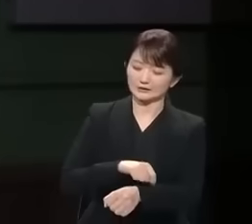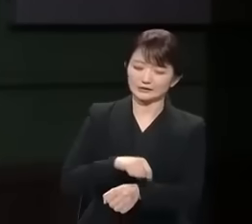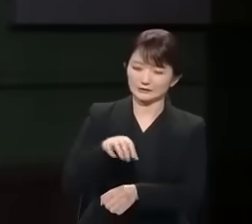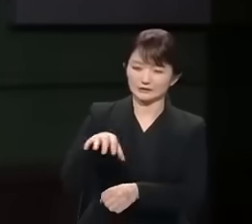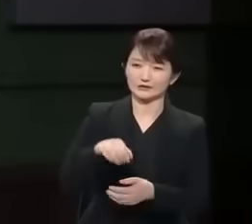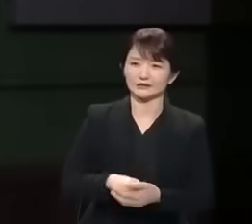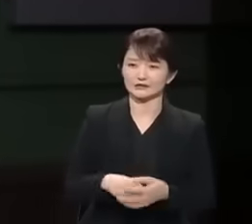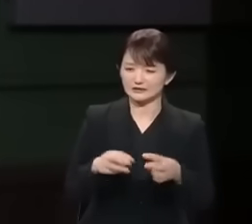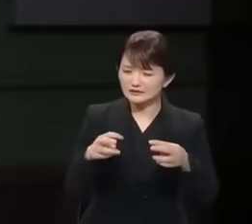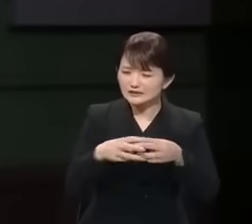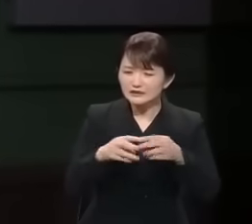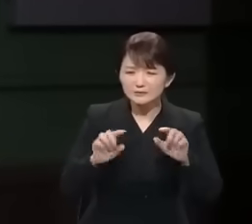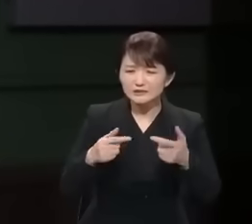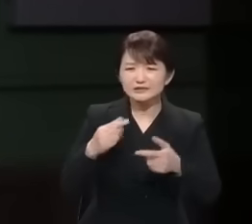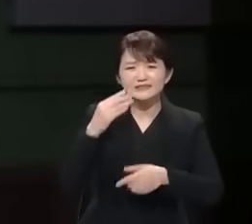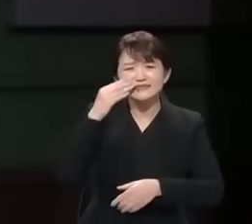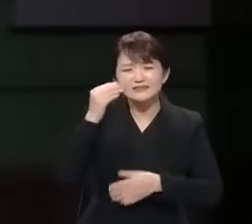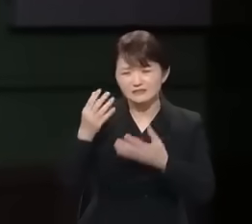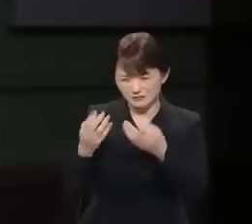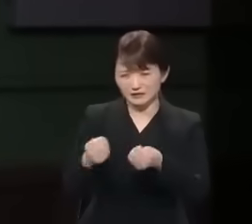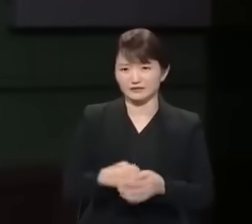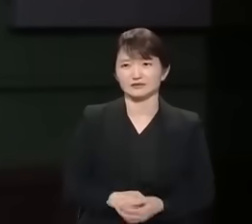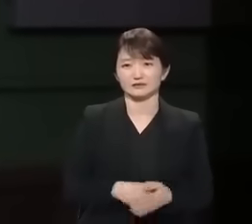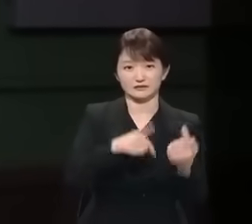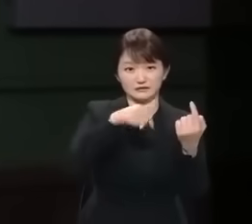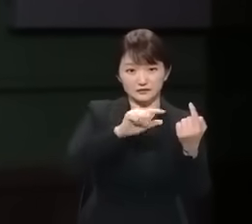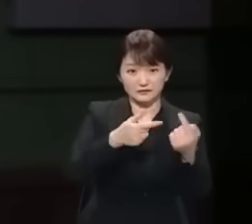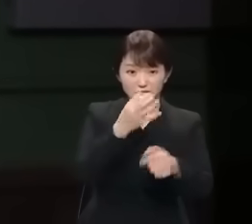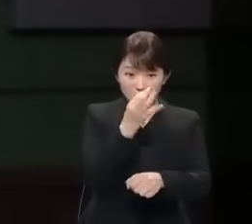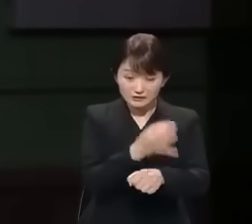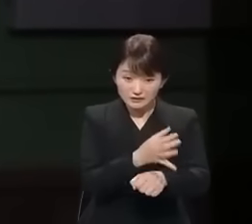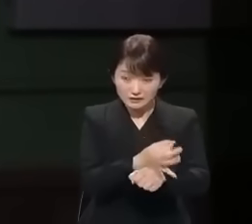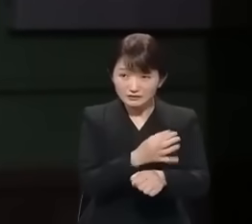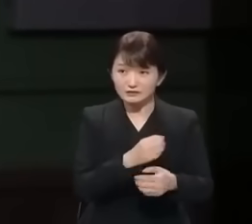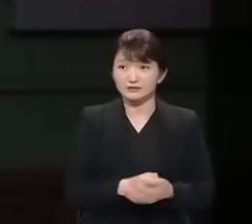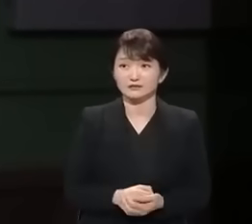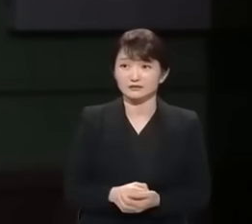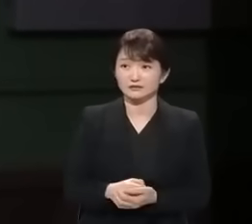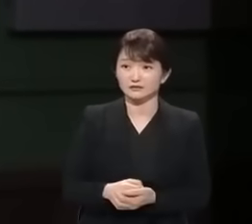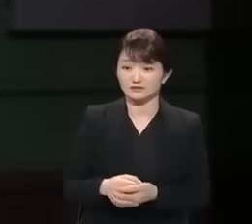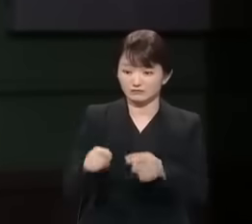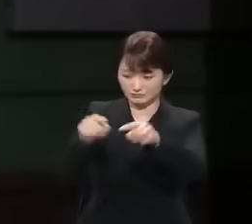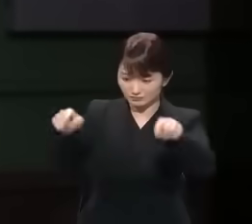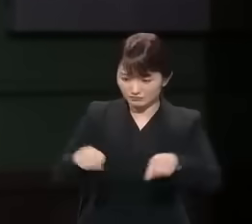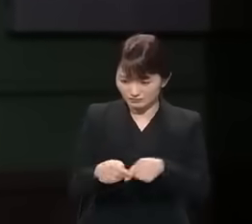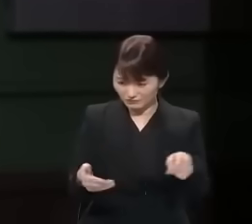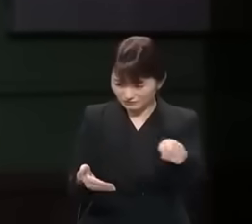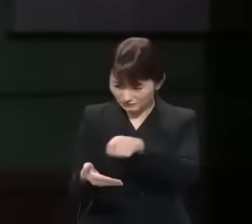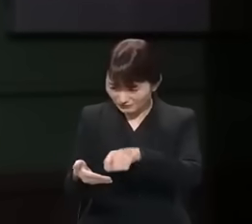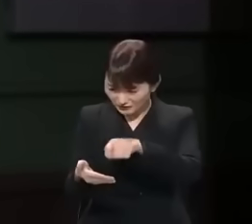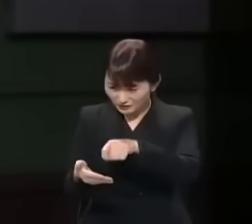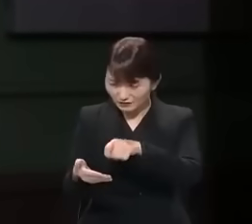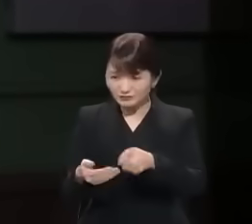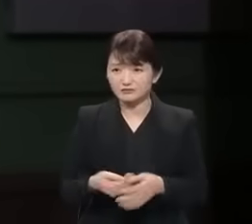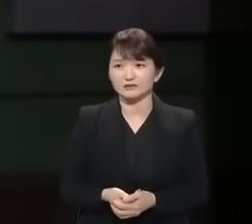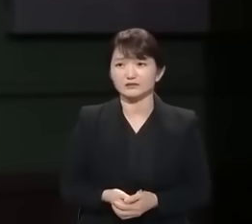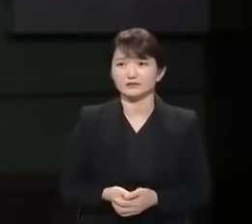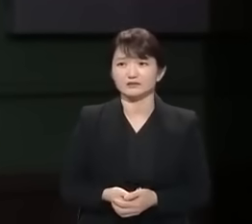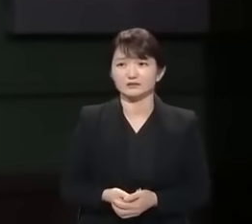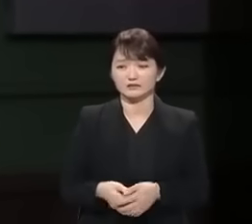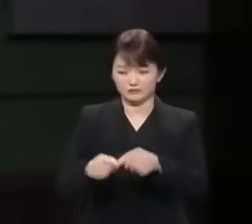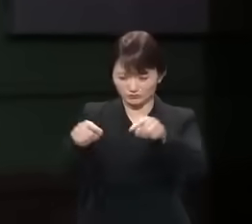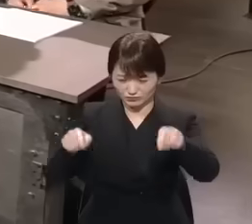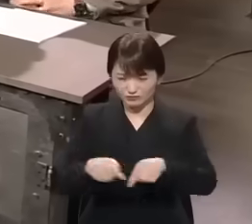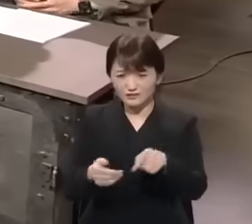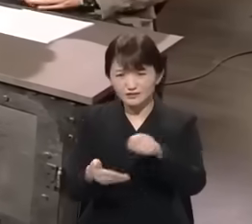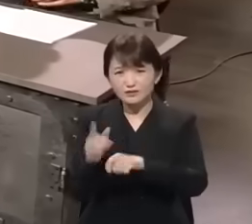삼겹이 아니라 비개 살이네 닥토 구찌 님 한 근만 샀는데 불판 닦으라고 한 근 더 준 거 아니에요 뭐 이런 댓글들 달고 계십니다 자 오교수님